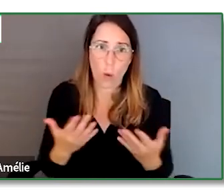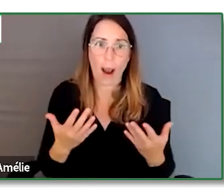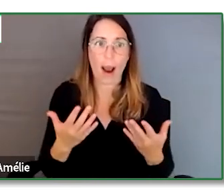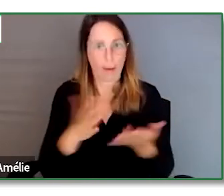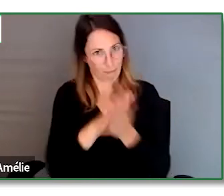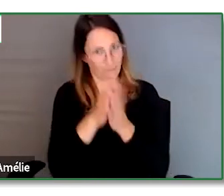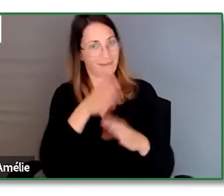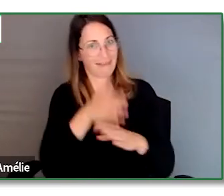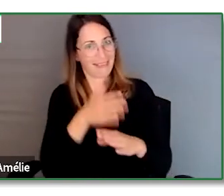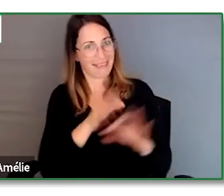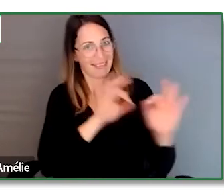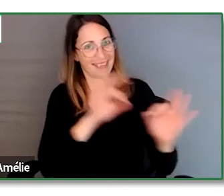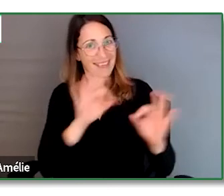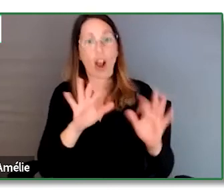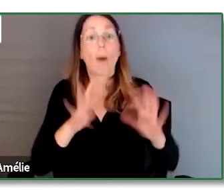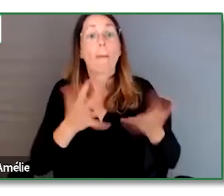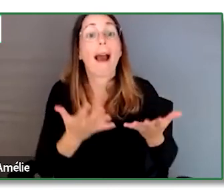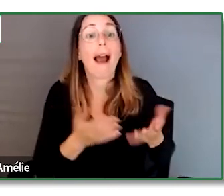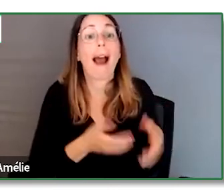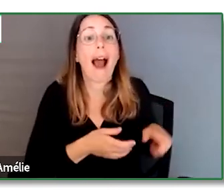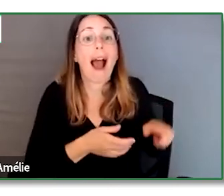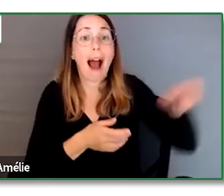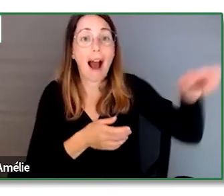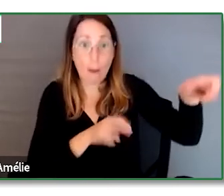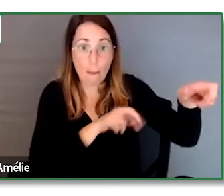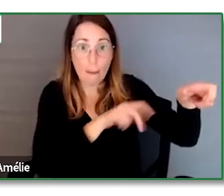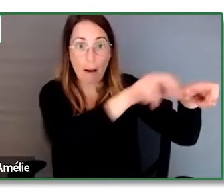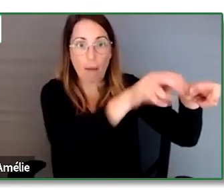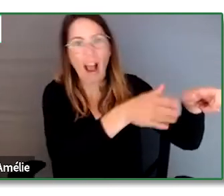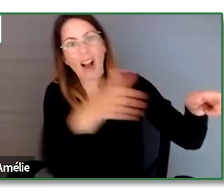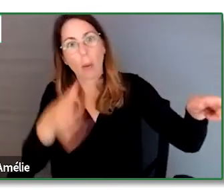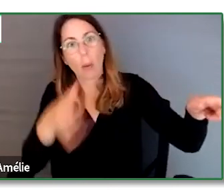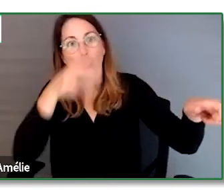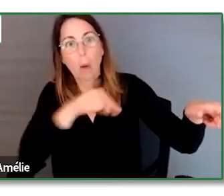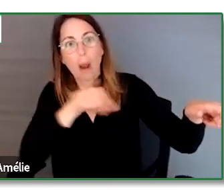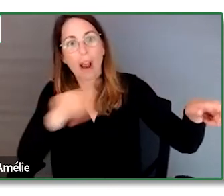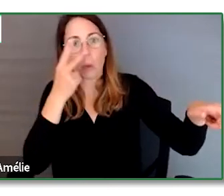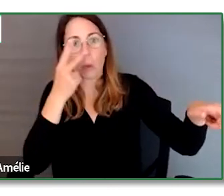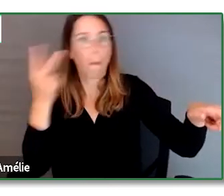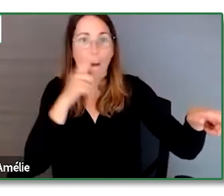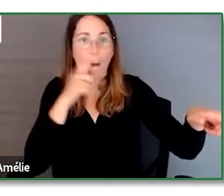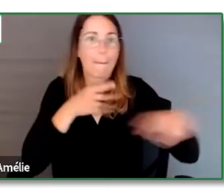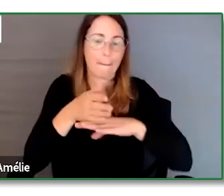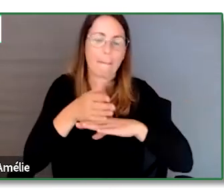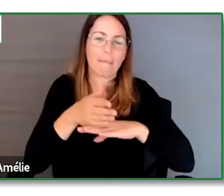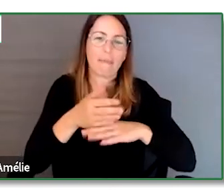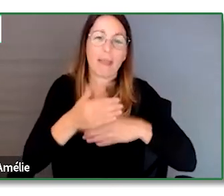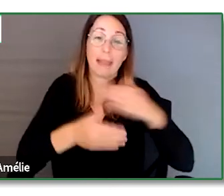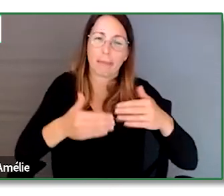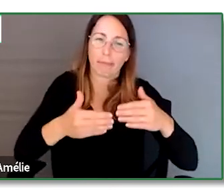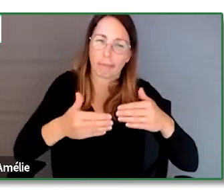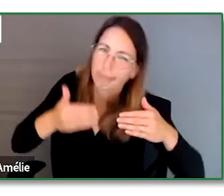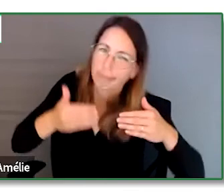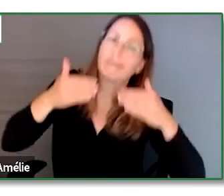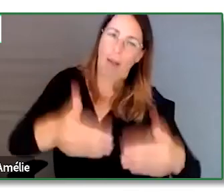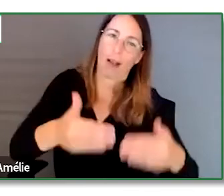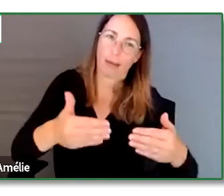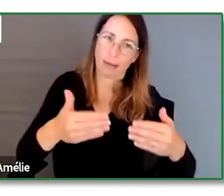la toilette à côté n'est pas accessible. Et c'est la prochaine étape à laquelle il faut passer.